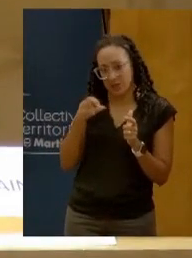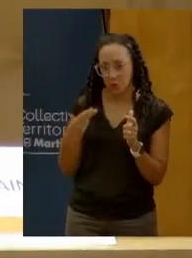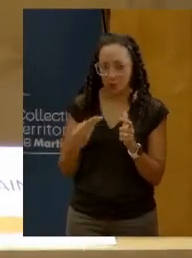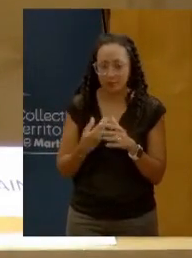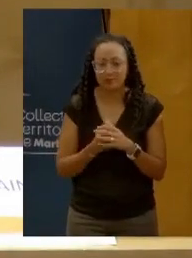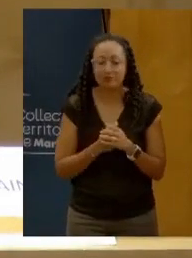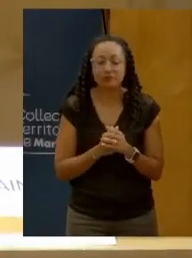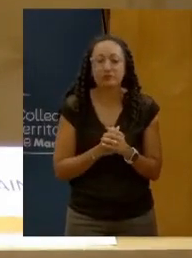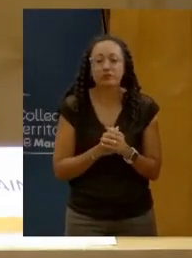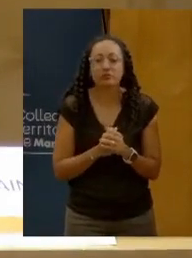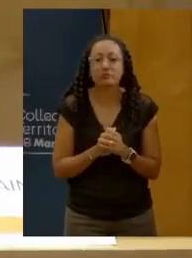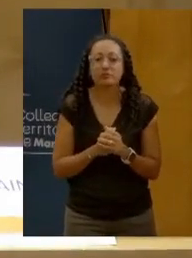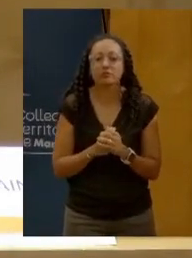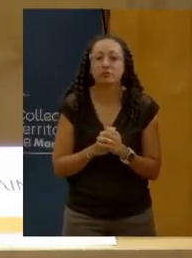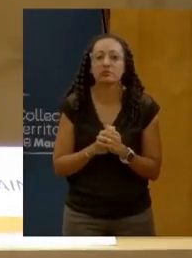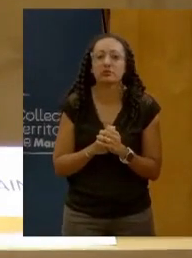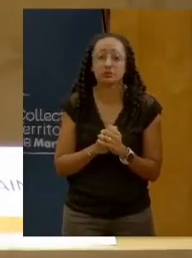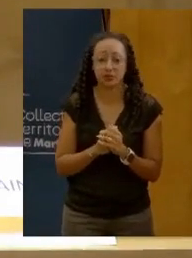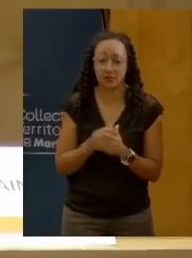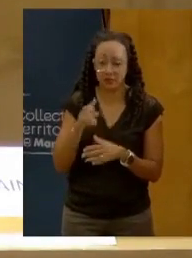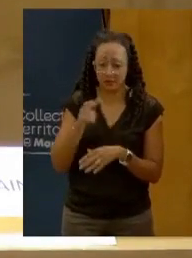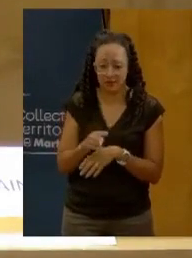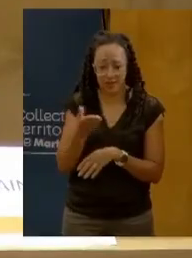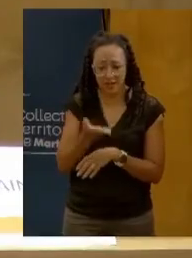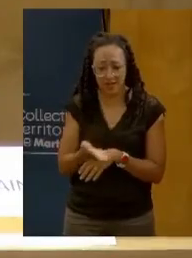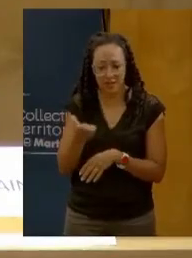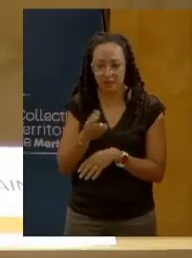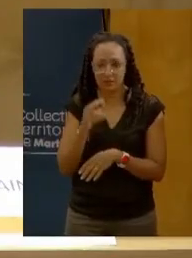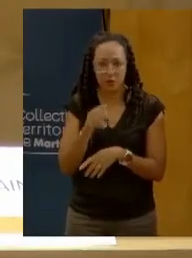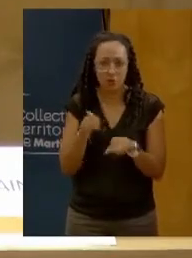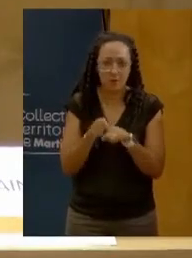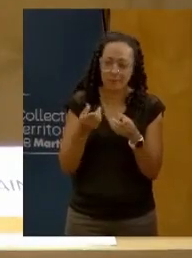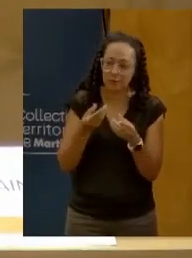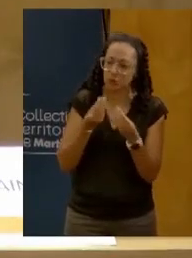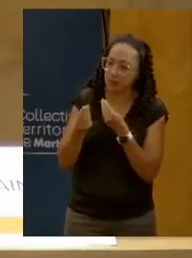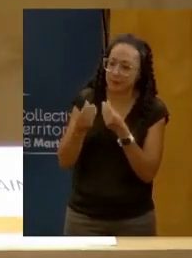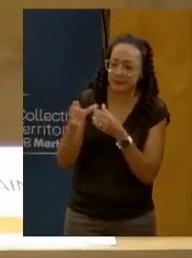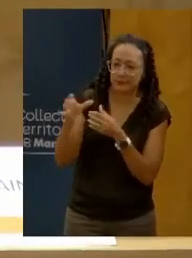Et même, on est à la limite de la tromperie des consommateurs.